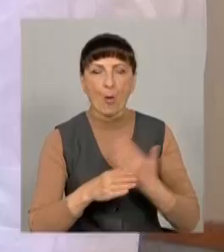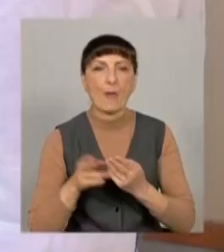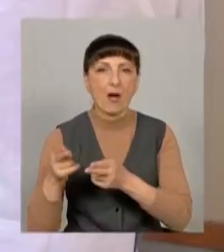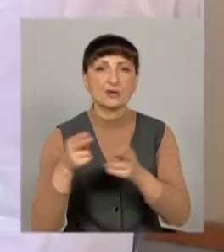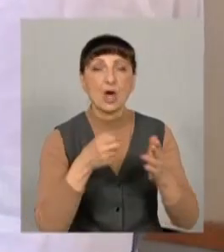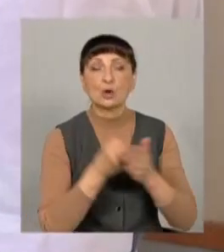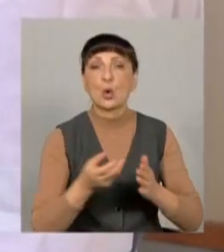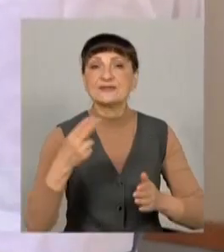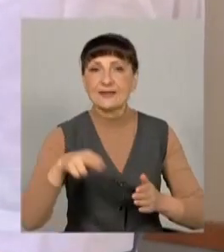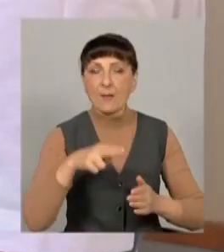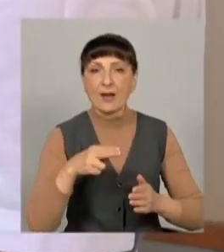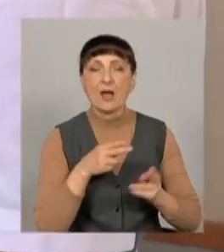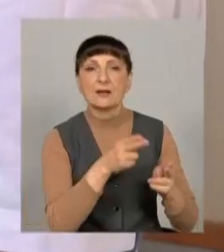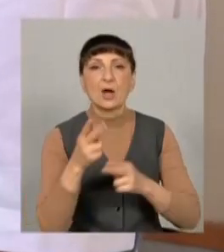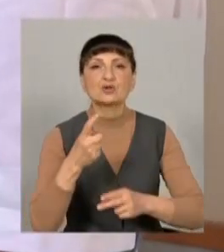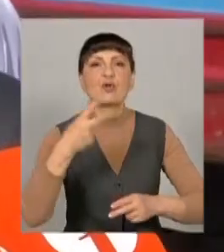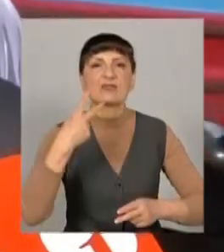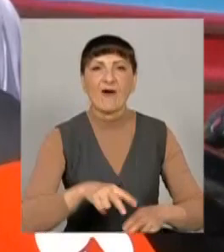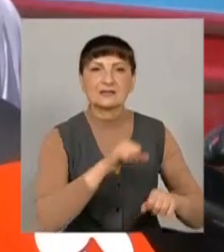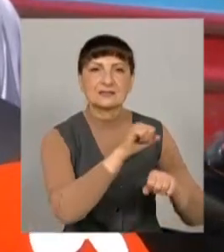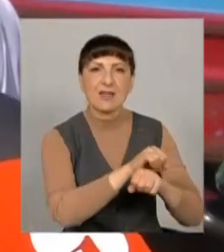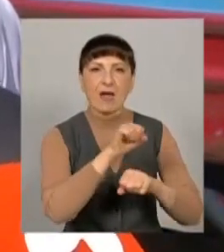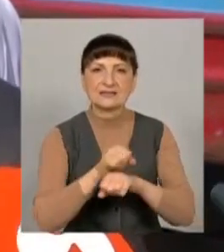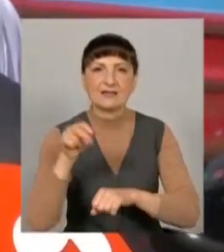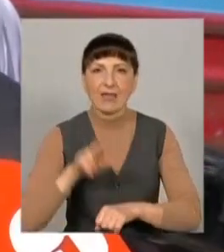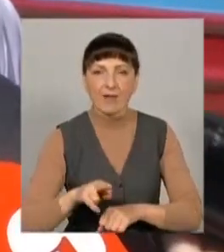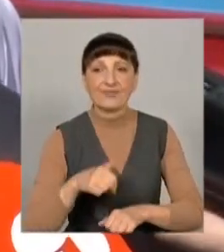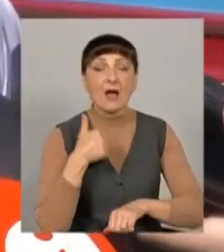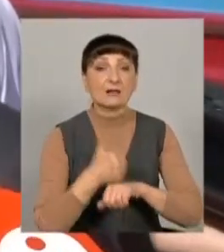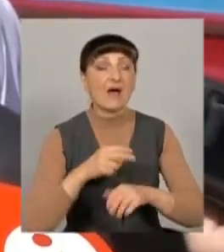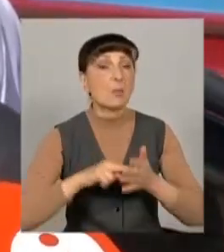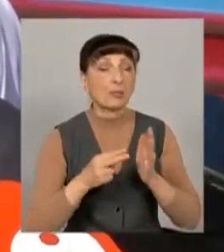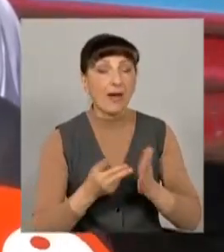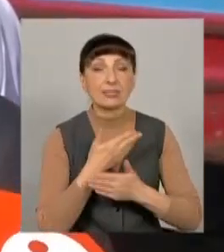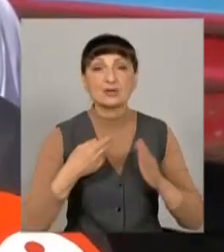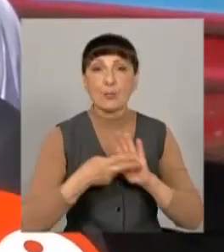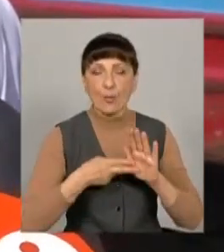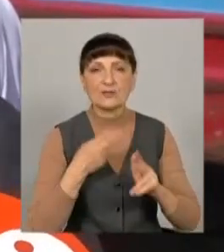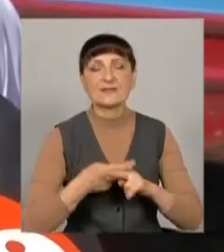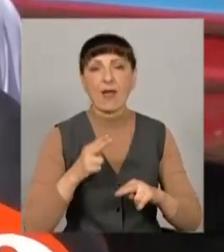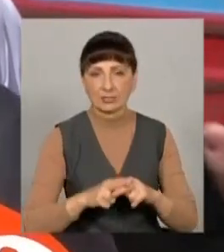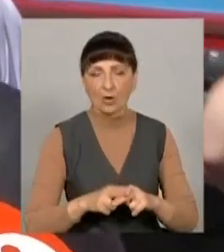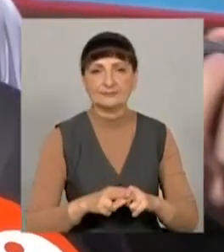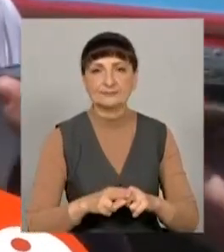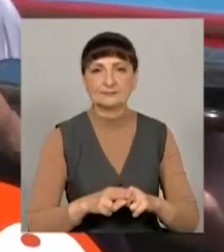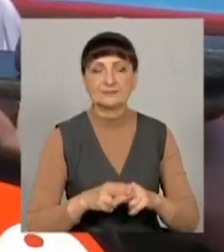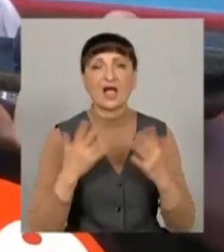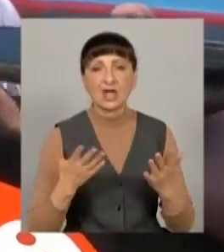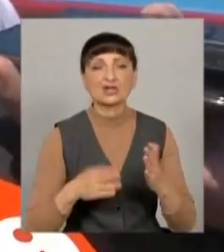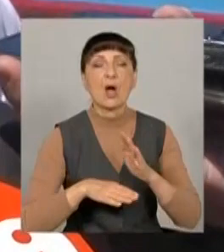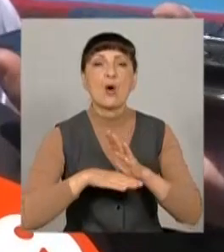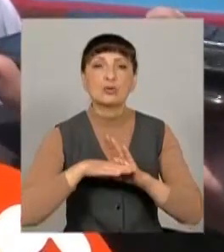до декабря посетить 120 станций. Главной целью нашего поезда является, конечно, все-таки